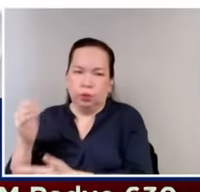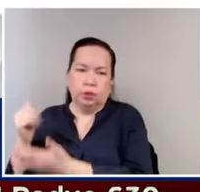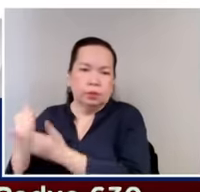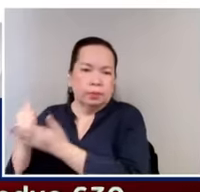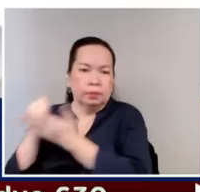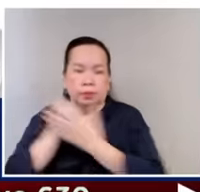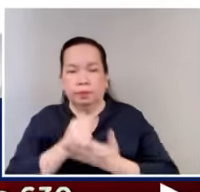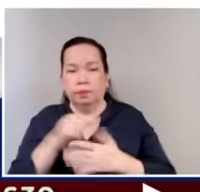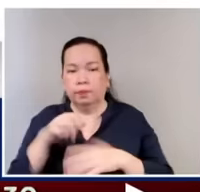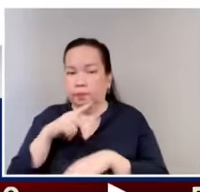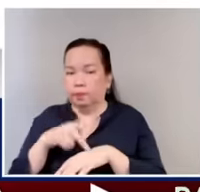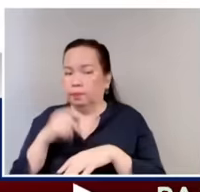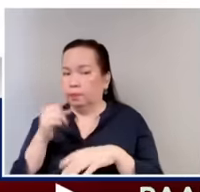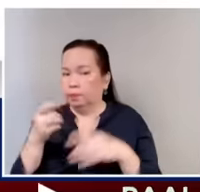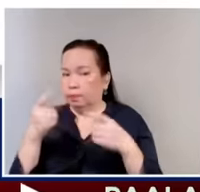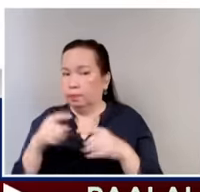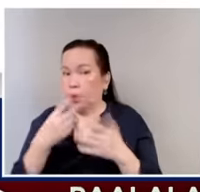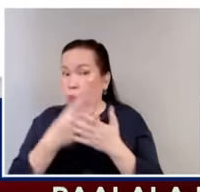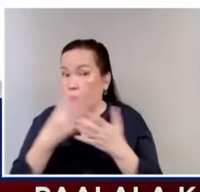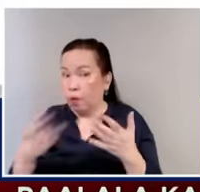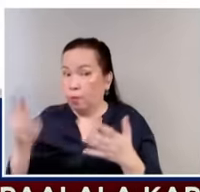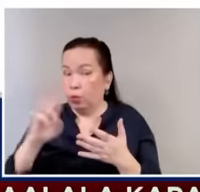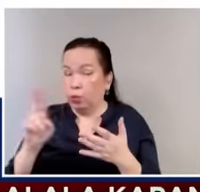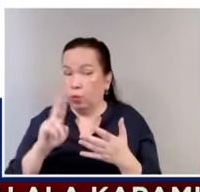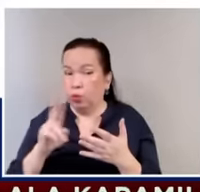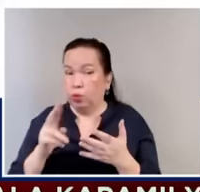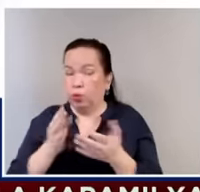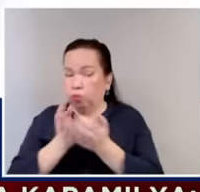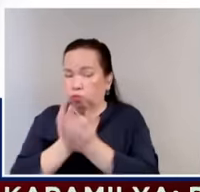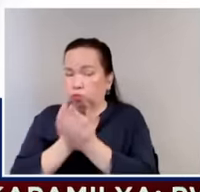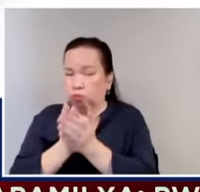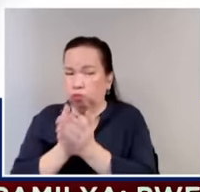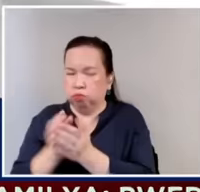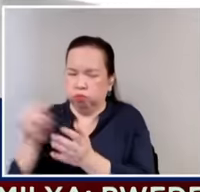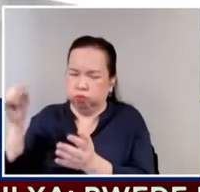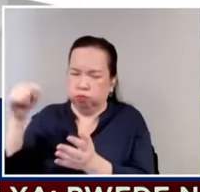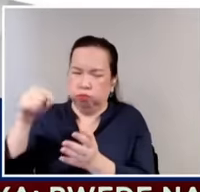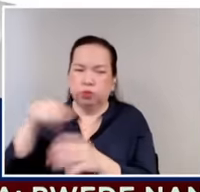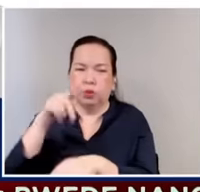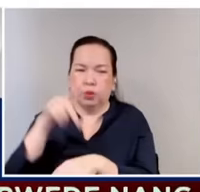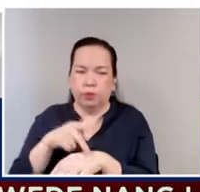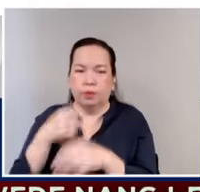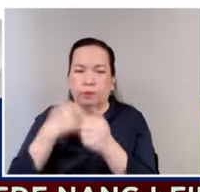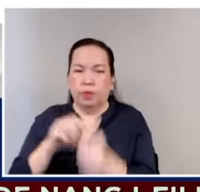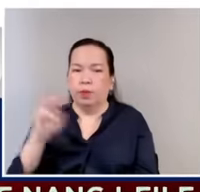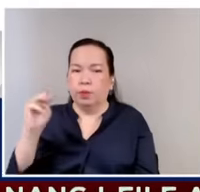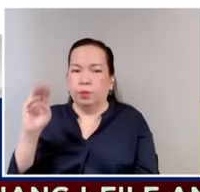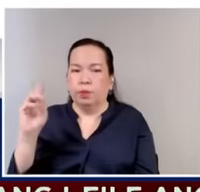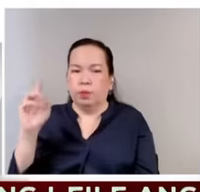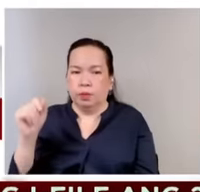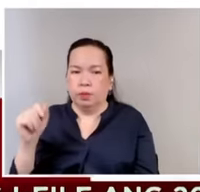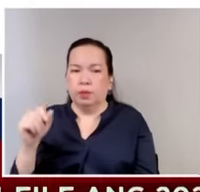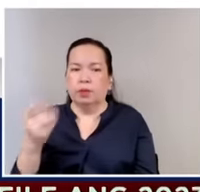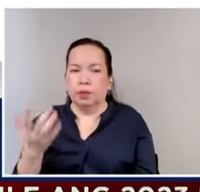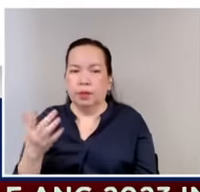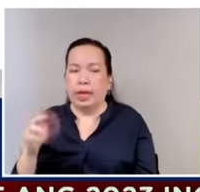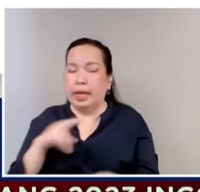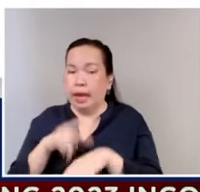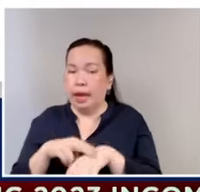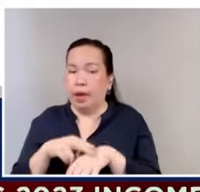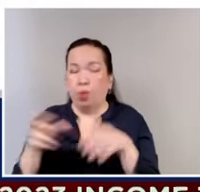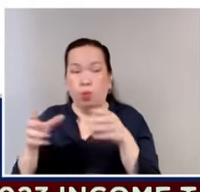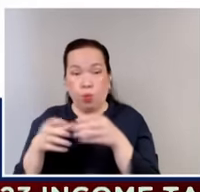anumang armadong pag-atake sa Pilipinas base sa Mutual Defense Treaty. Nagsumiti na ang National Security Cluster ng